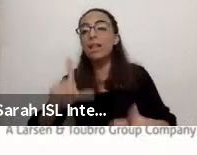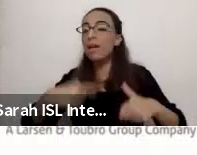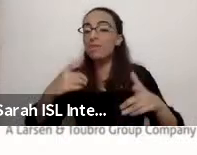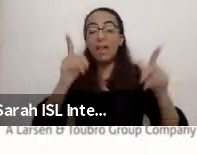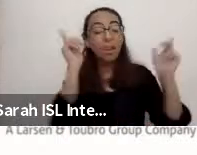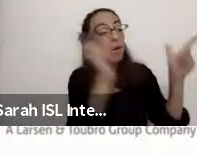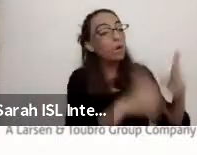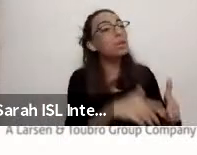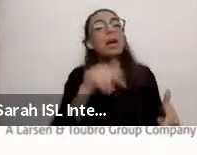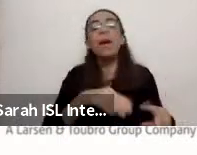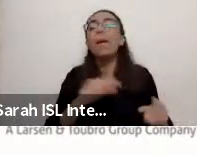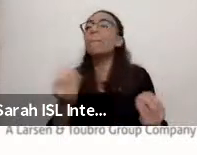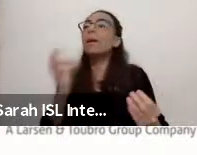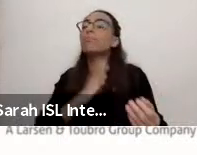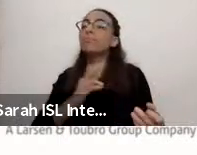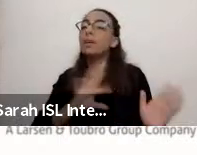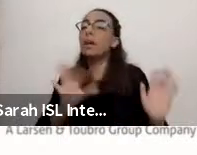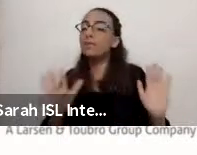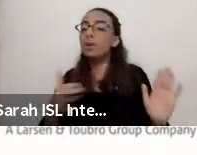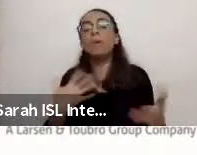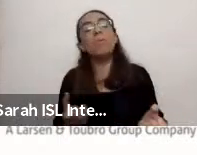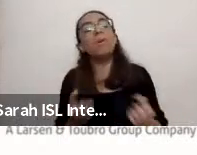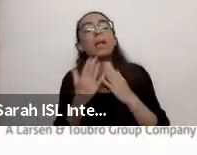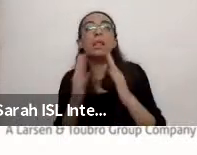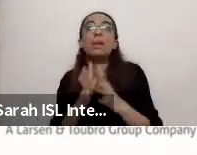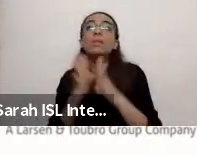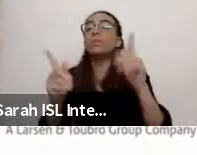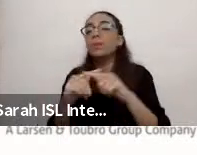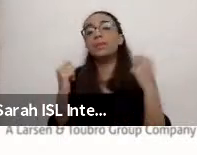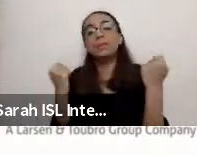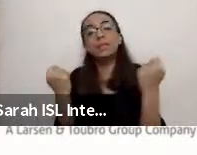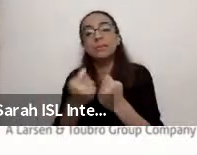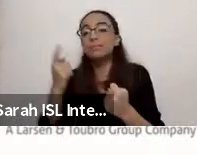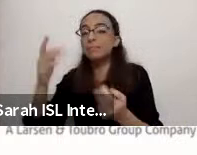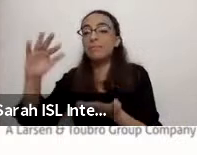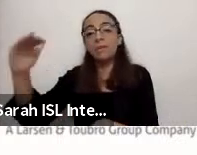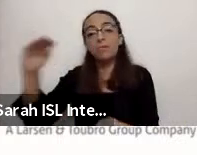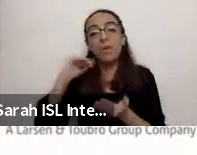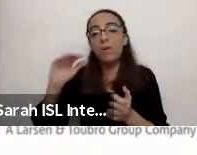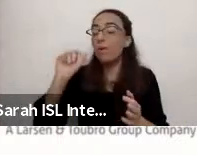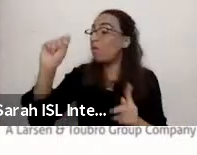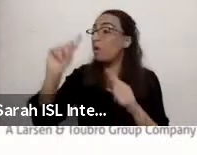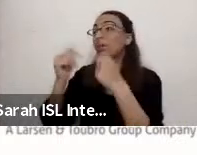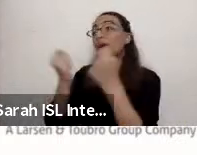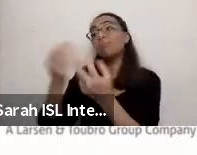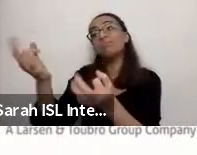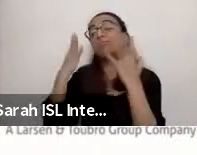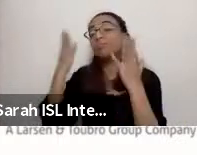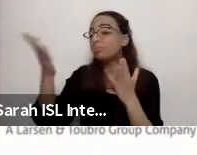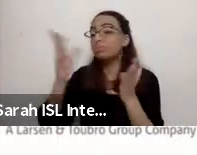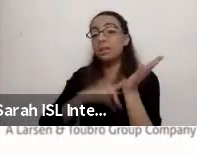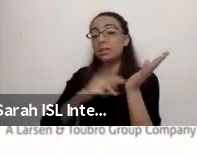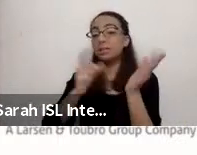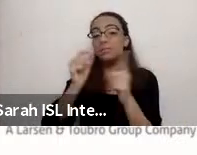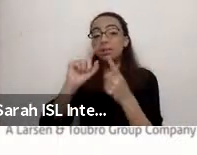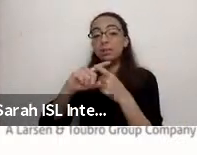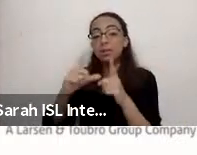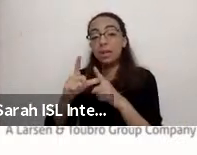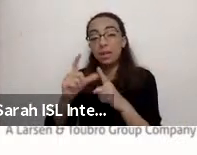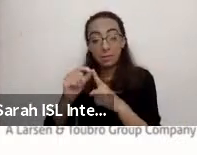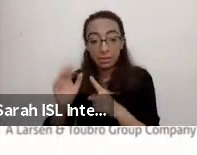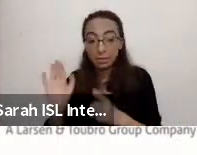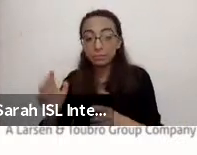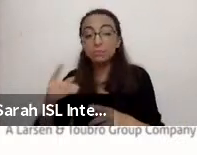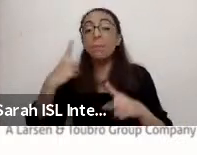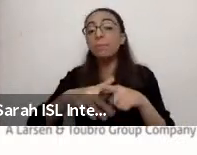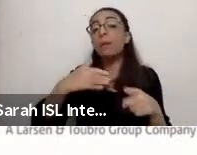था। तो मैं बहुत बहुत शुक्रिया कहना चाहूंगा उस टीम का भी जो इतना अच्छा काम कर रही है। और एक और बात मैं सबका ध्यान इस